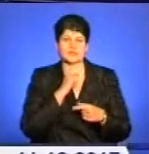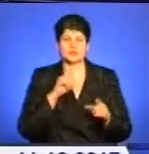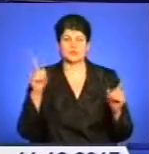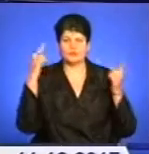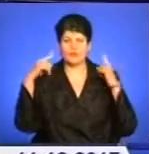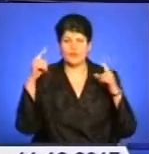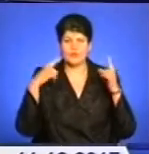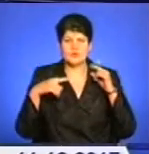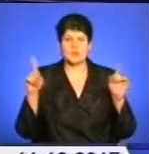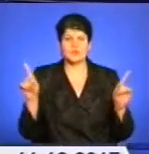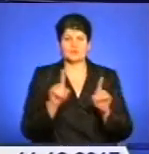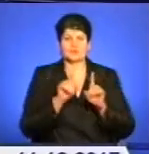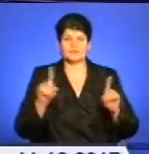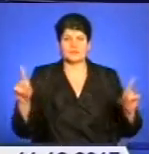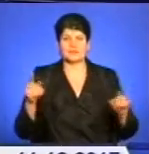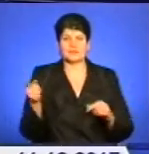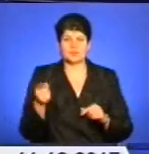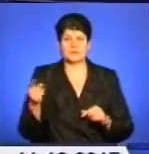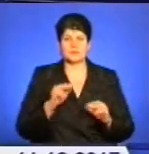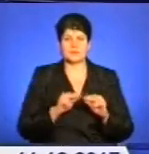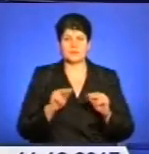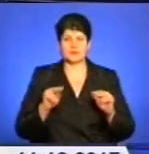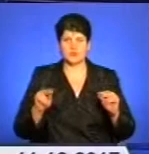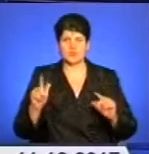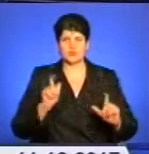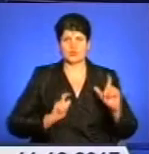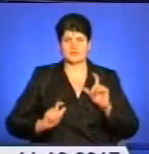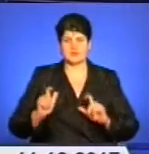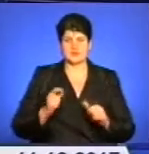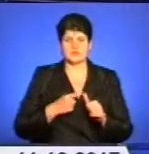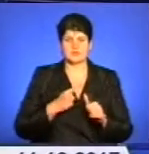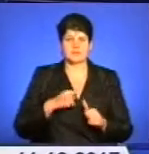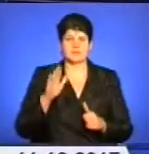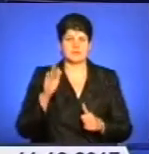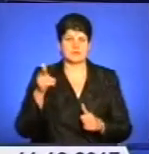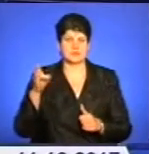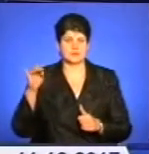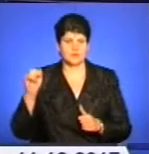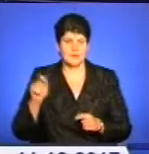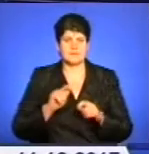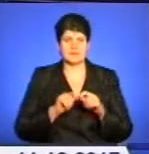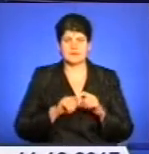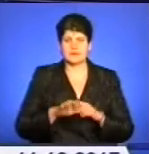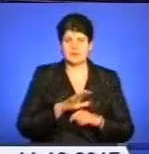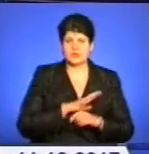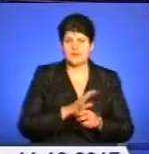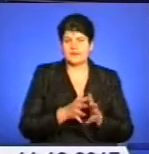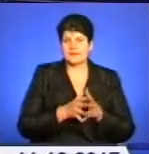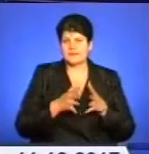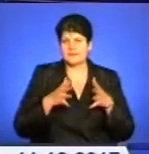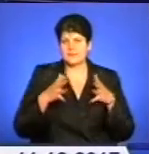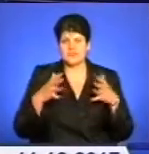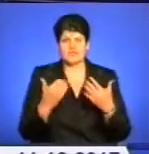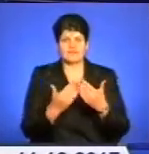мистецтв Тернопільського національного педуніверситету імені Володимира Гнатюка. Перевірка знань відбувалася на найбільшій